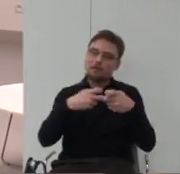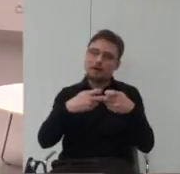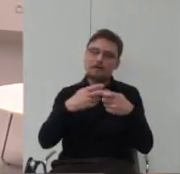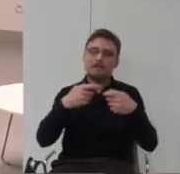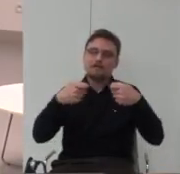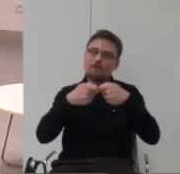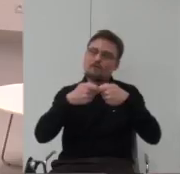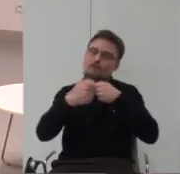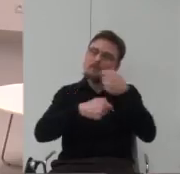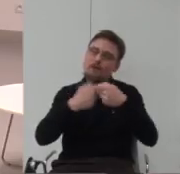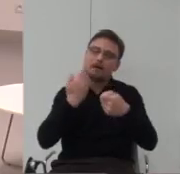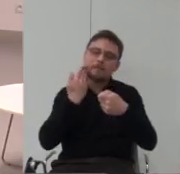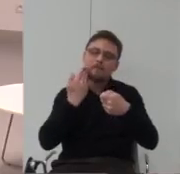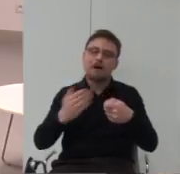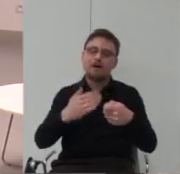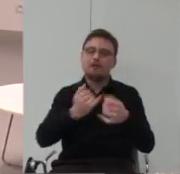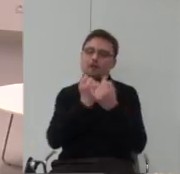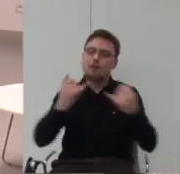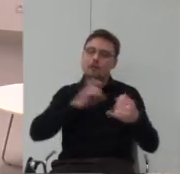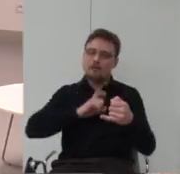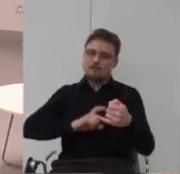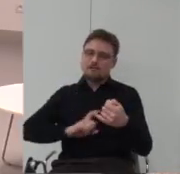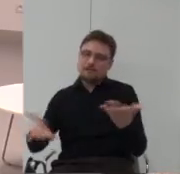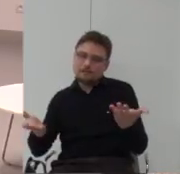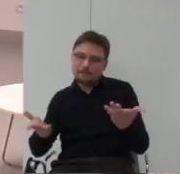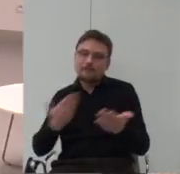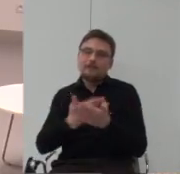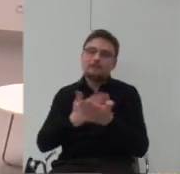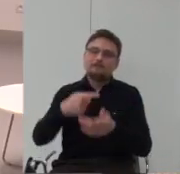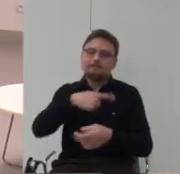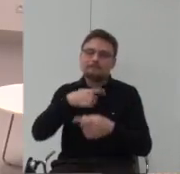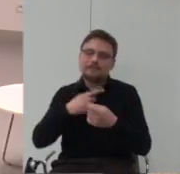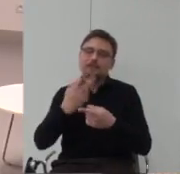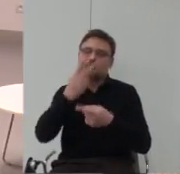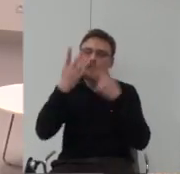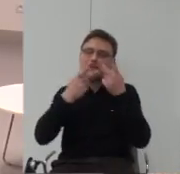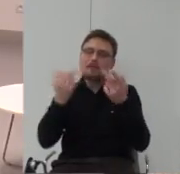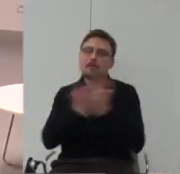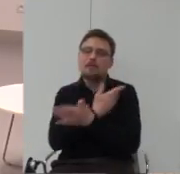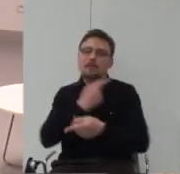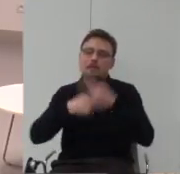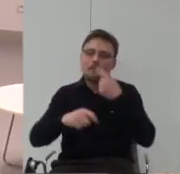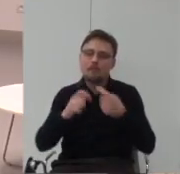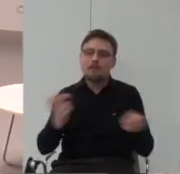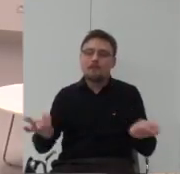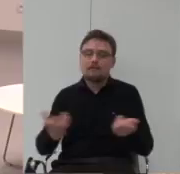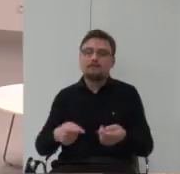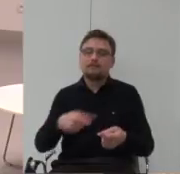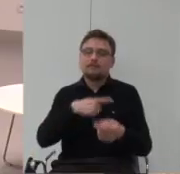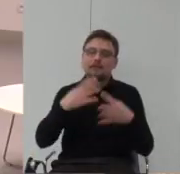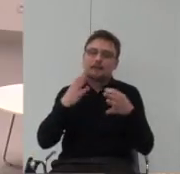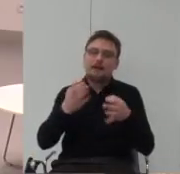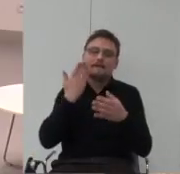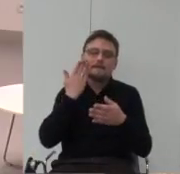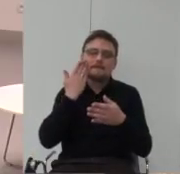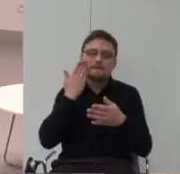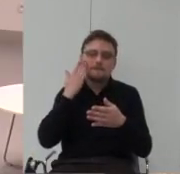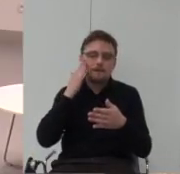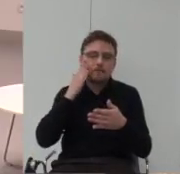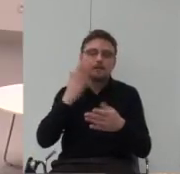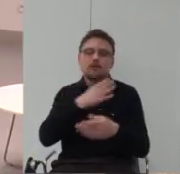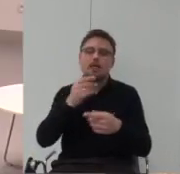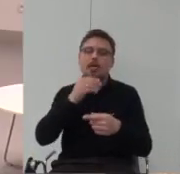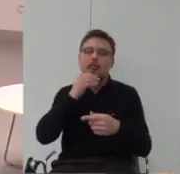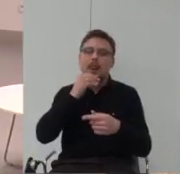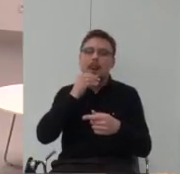mieście w taką strukturę matrycową, żeby przy danym problemie bardzo ściśle ze sobą współpracować. I szukamy cały czas tych nowych